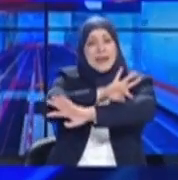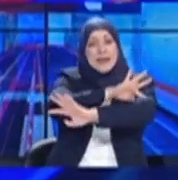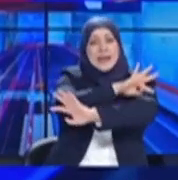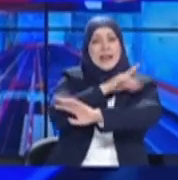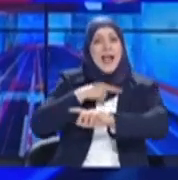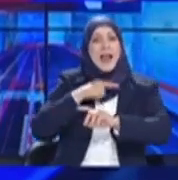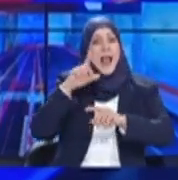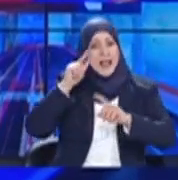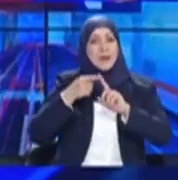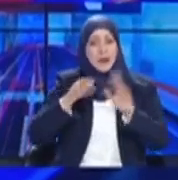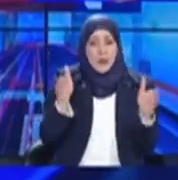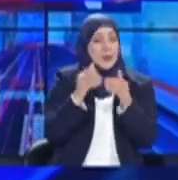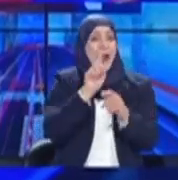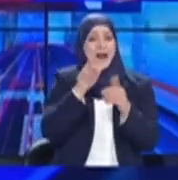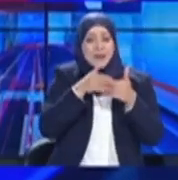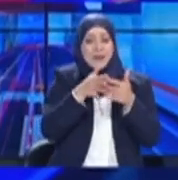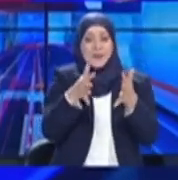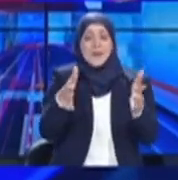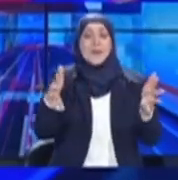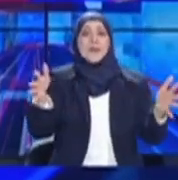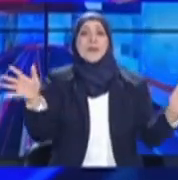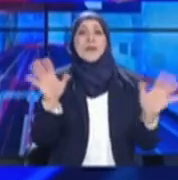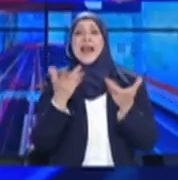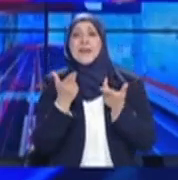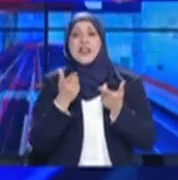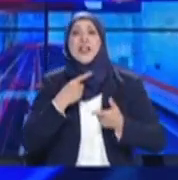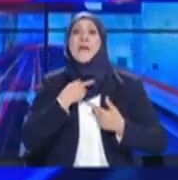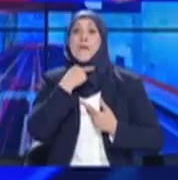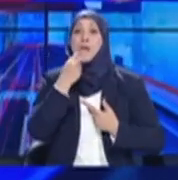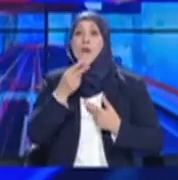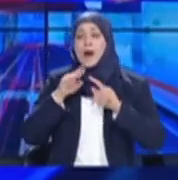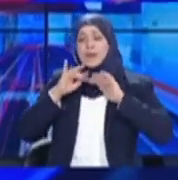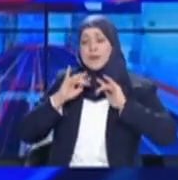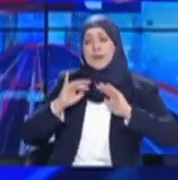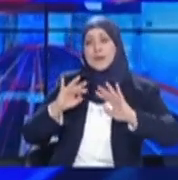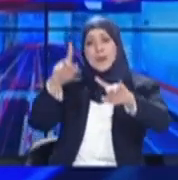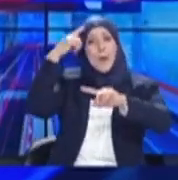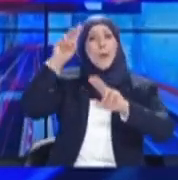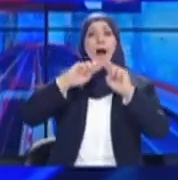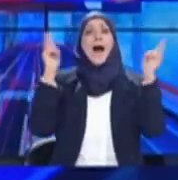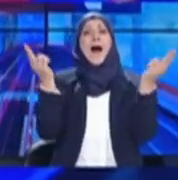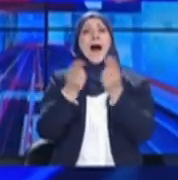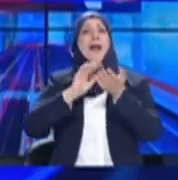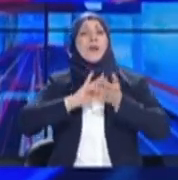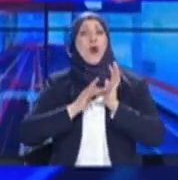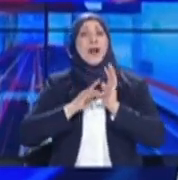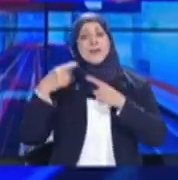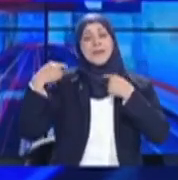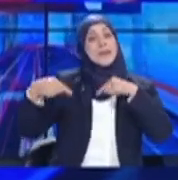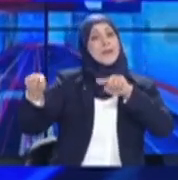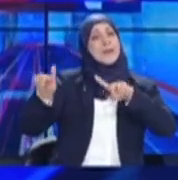والزماني بالصوت المنظم عليش الموسيقى نشوفها في العالم الكل استعملوا الموسيقى